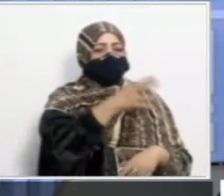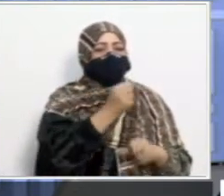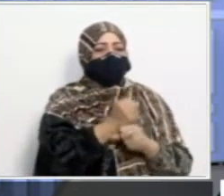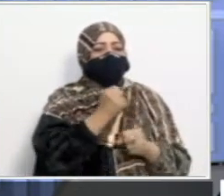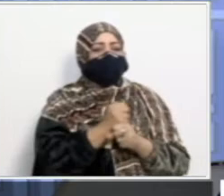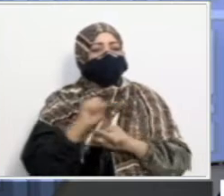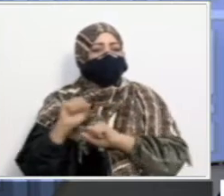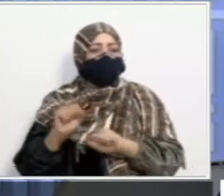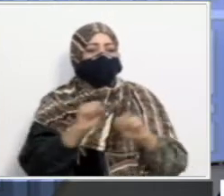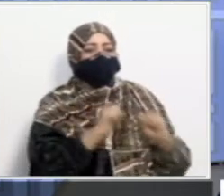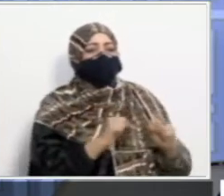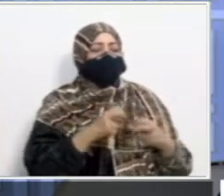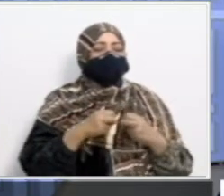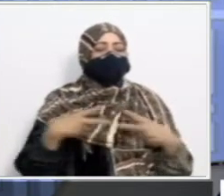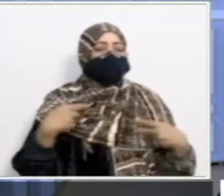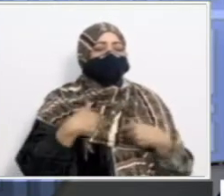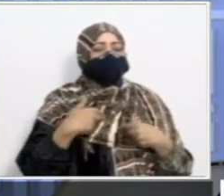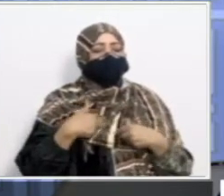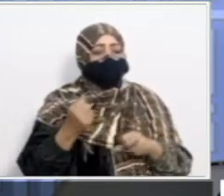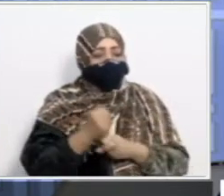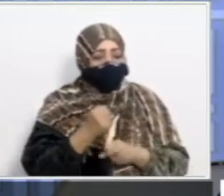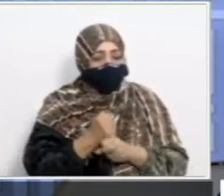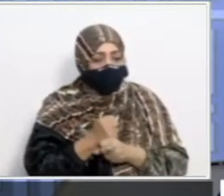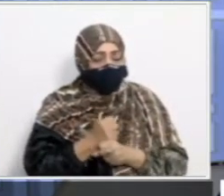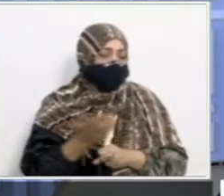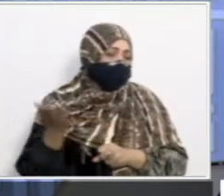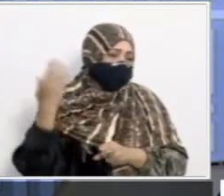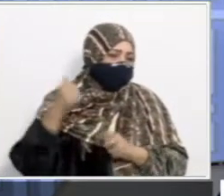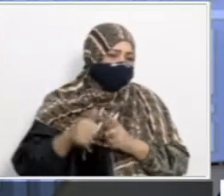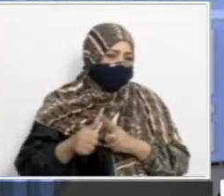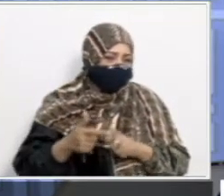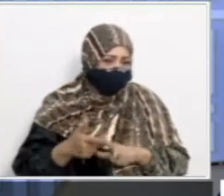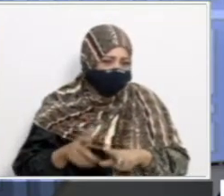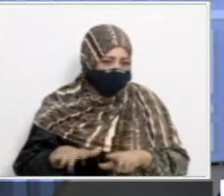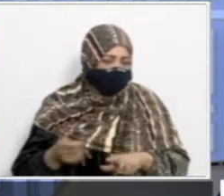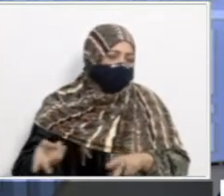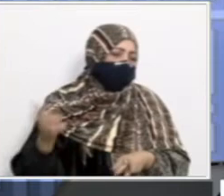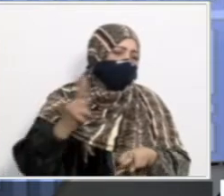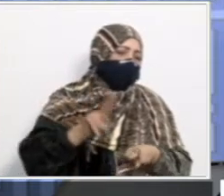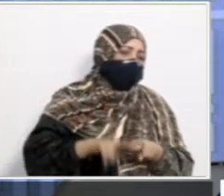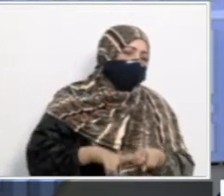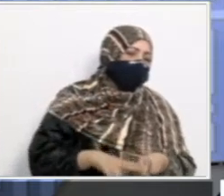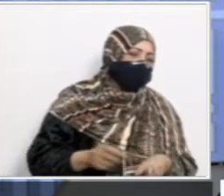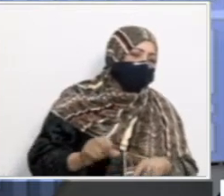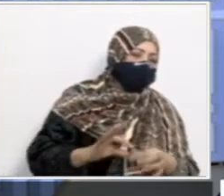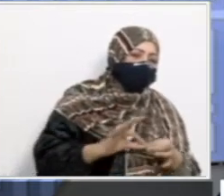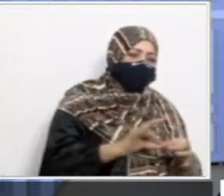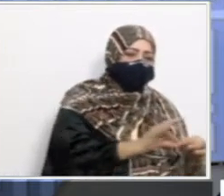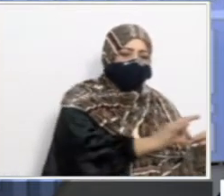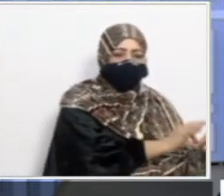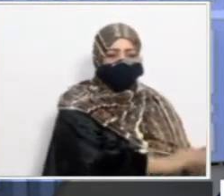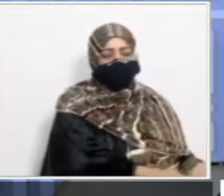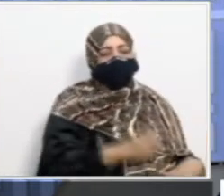خدناه مع الإمام الأول ثم نستمر بعدها الثانية والثالثة والرابعة وهكذا. فمذهب المالكية في هذا